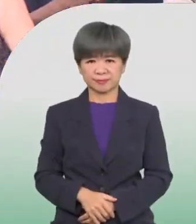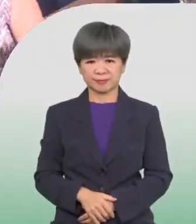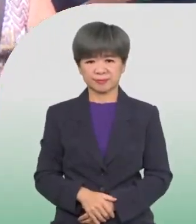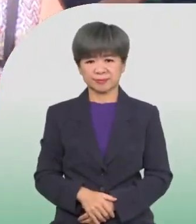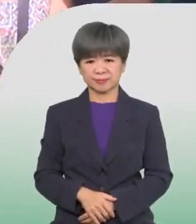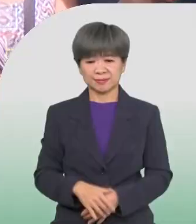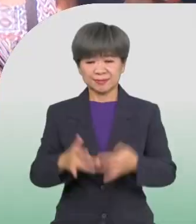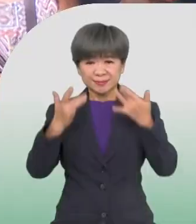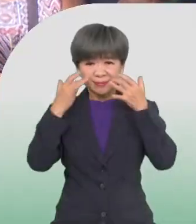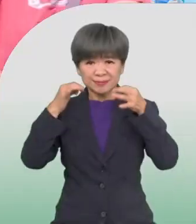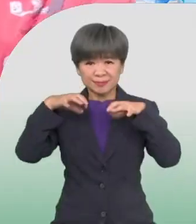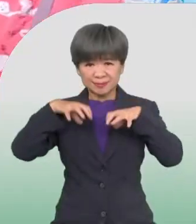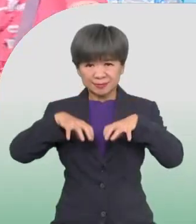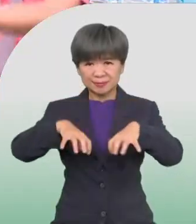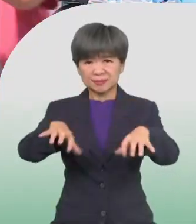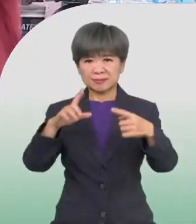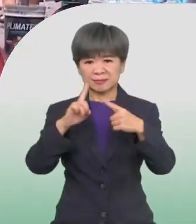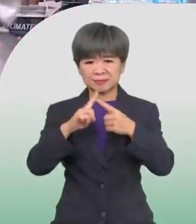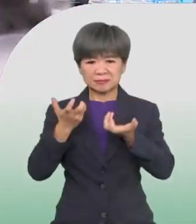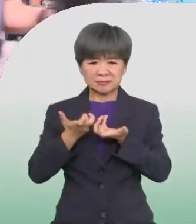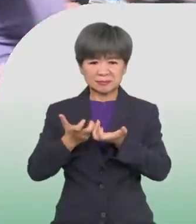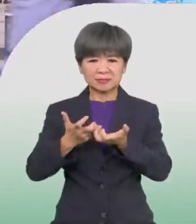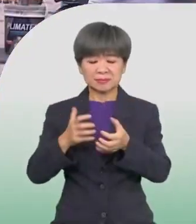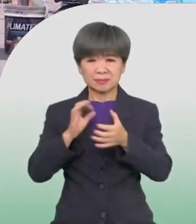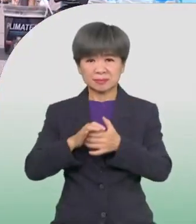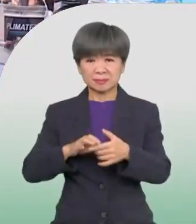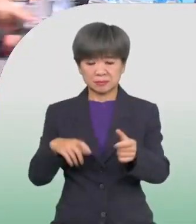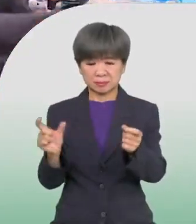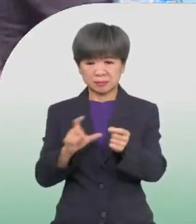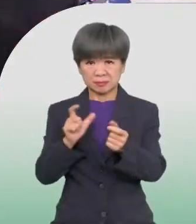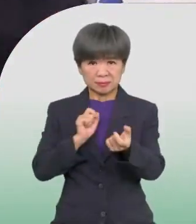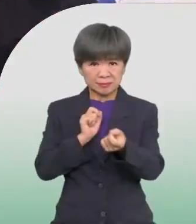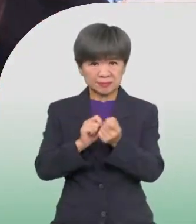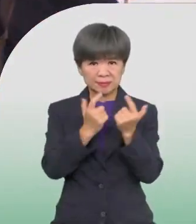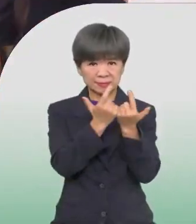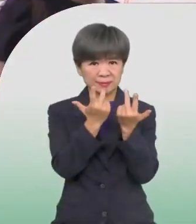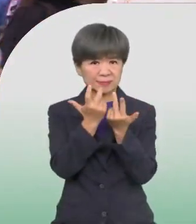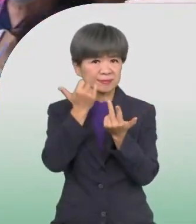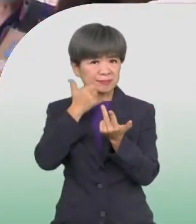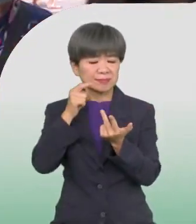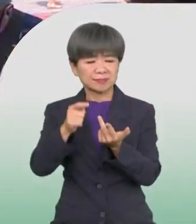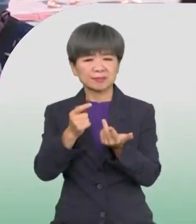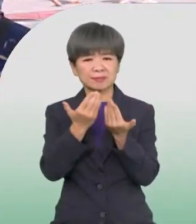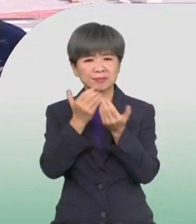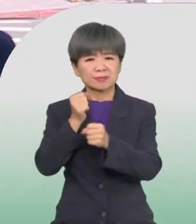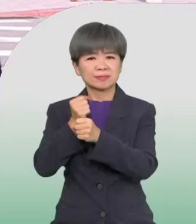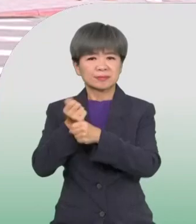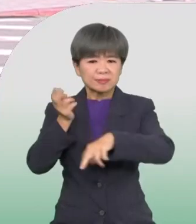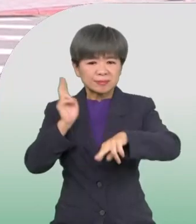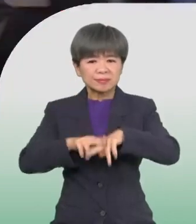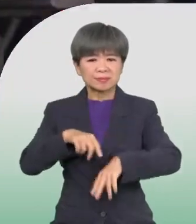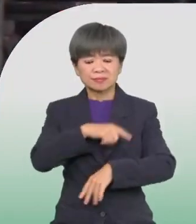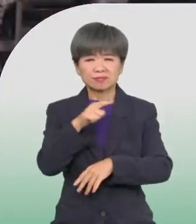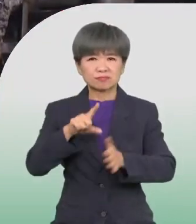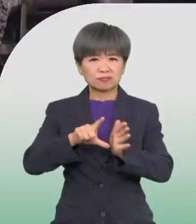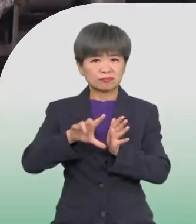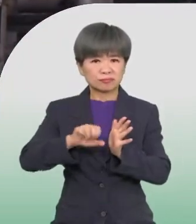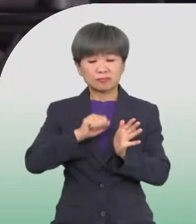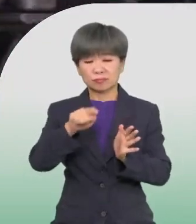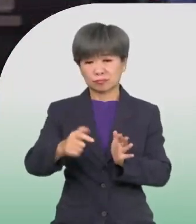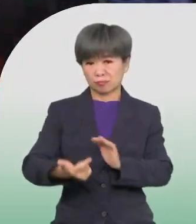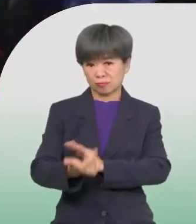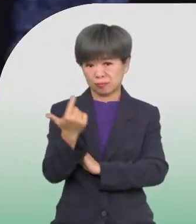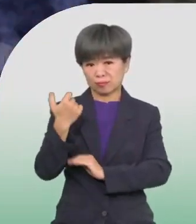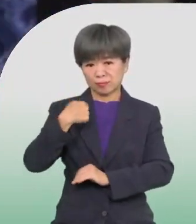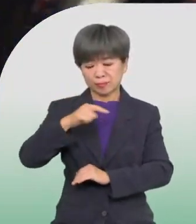市场地都严重热，渐渐山头子风采到来，特别机紧闭停班停课，民众没看风采大好天气，